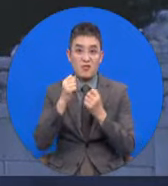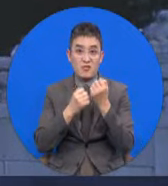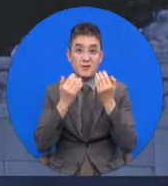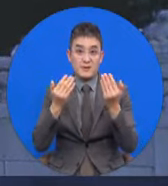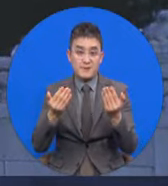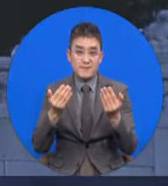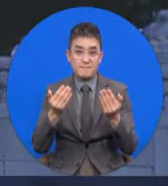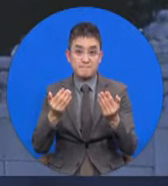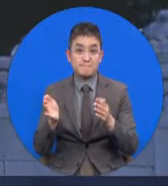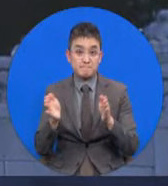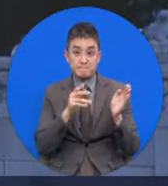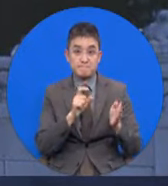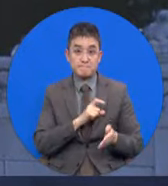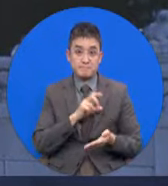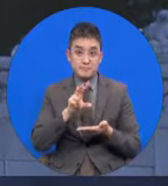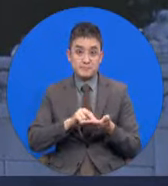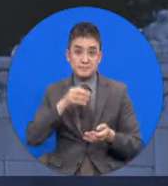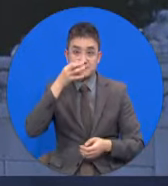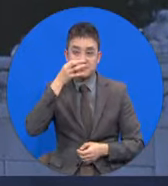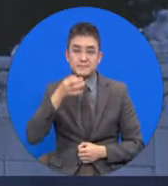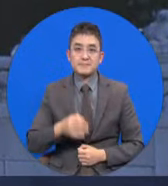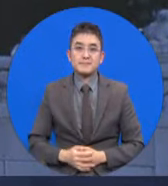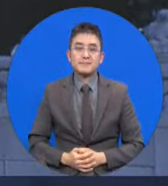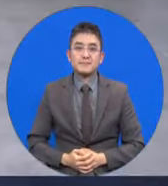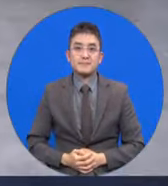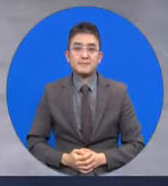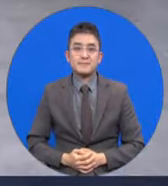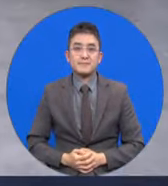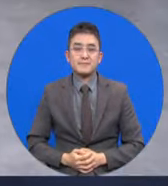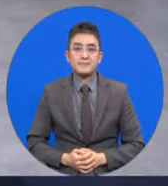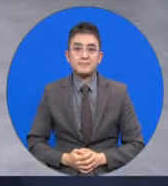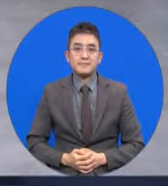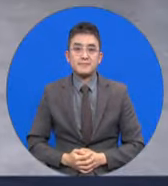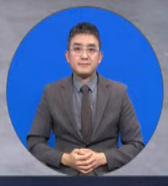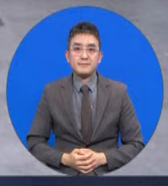준비한 다음 이야기입니다. 주제를 공개하겠습니다.